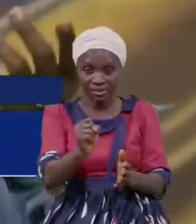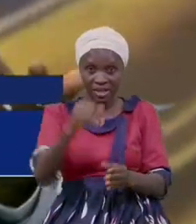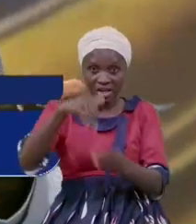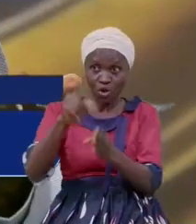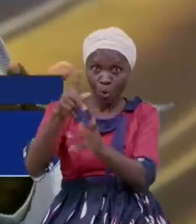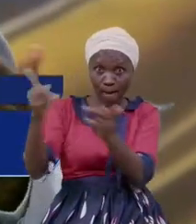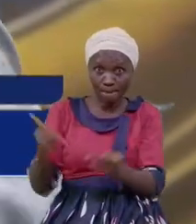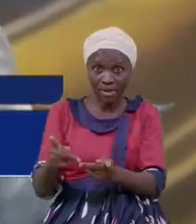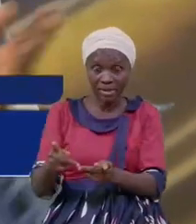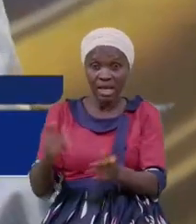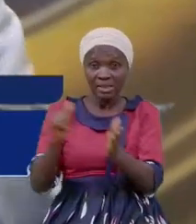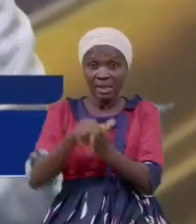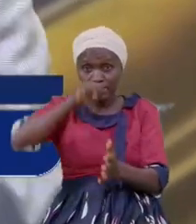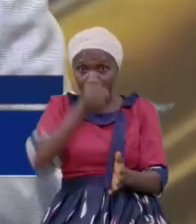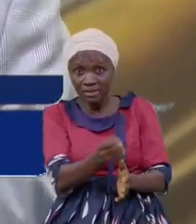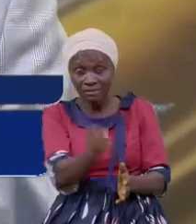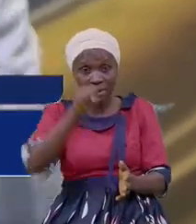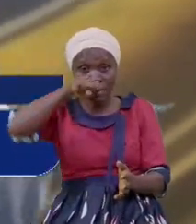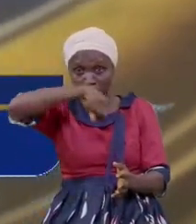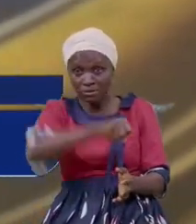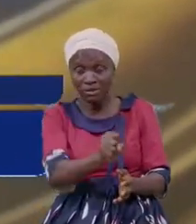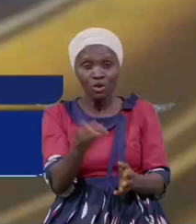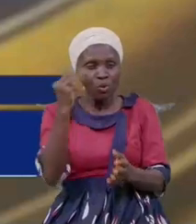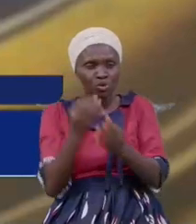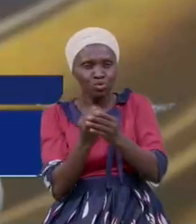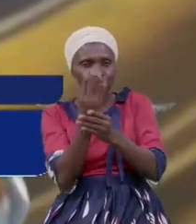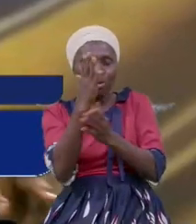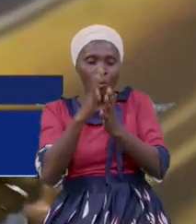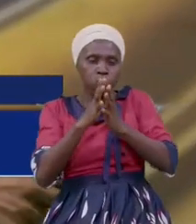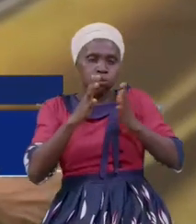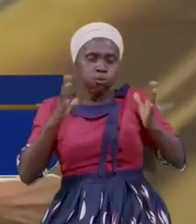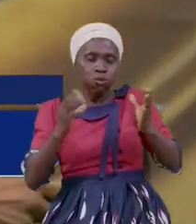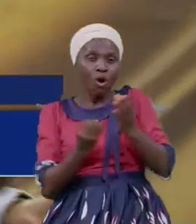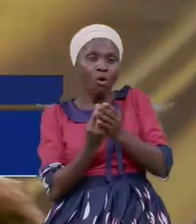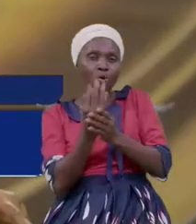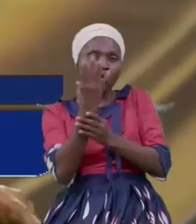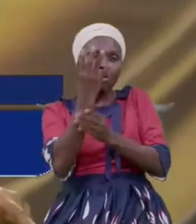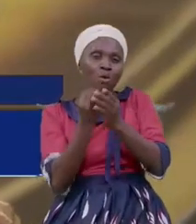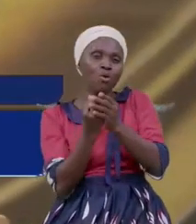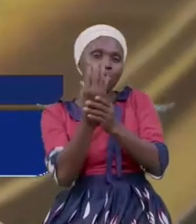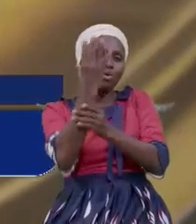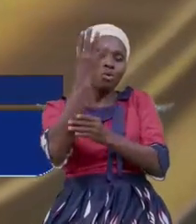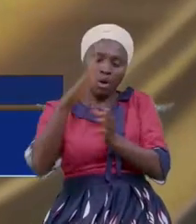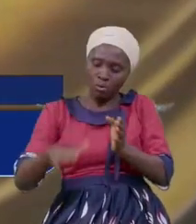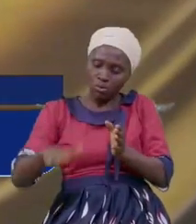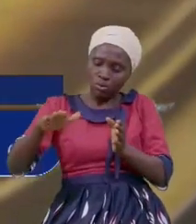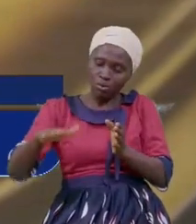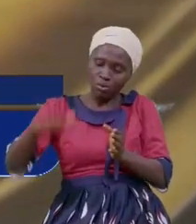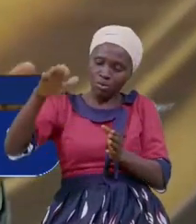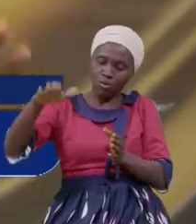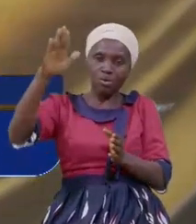grandissait le corps croissait toute partie mais quand il essayie de bouger